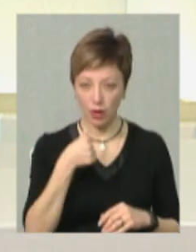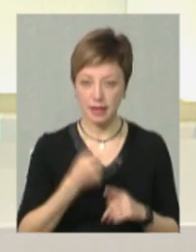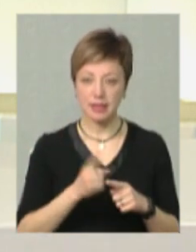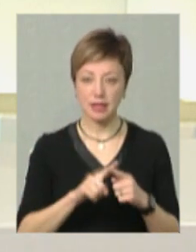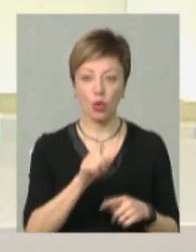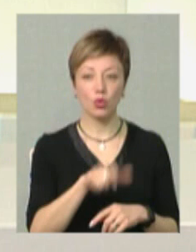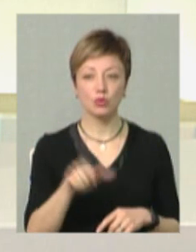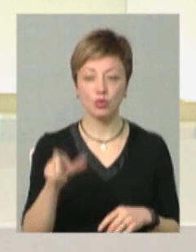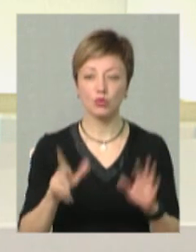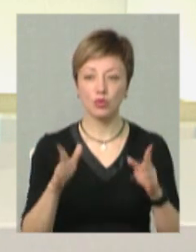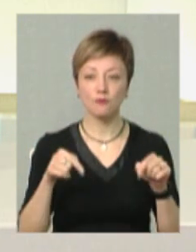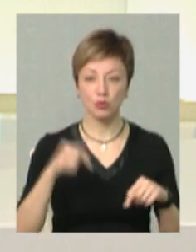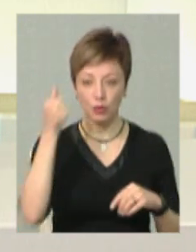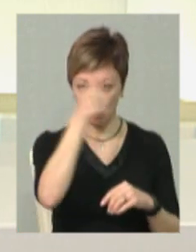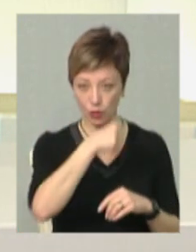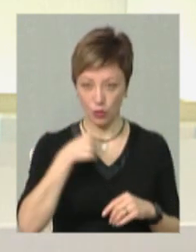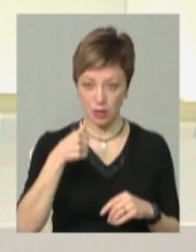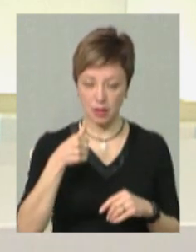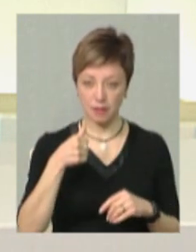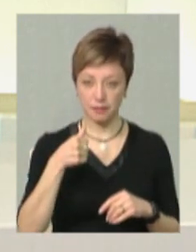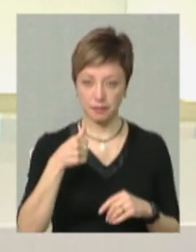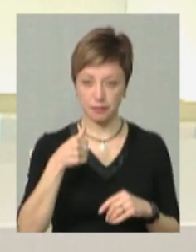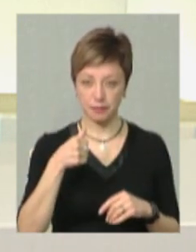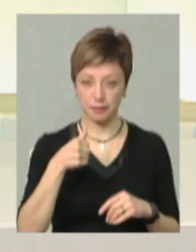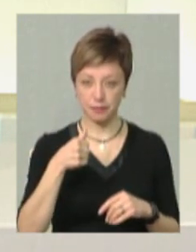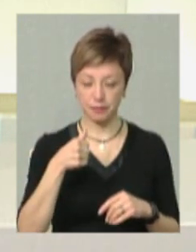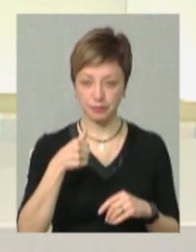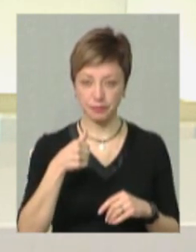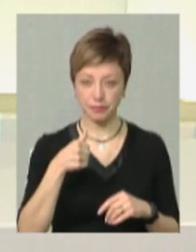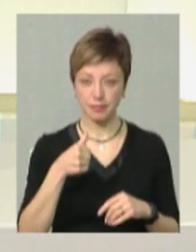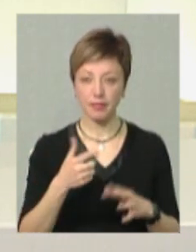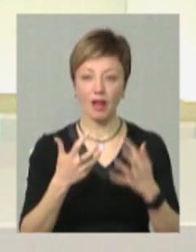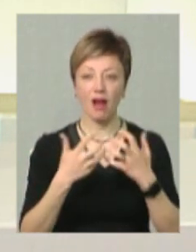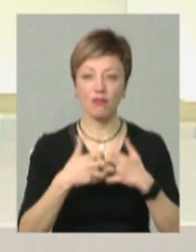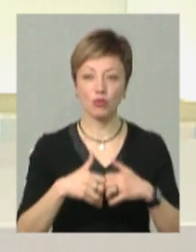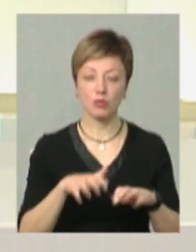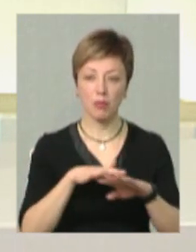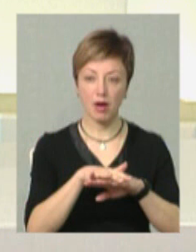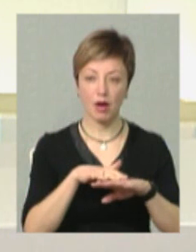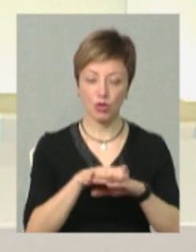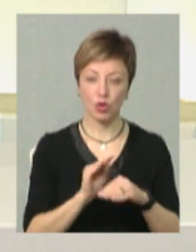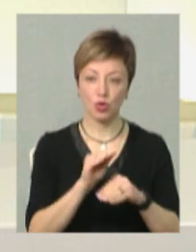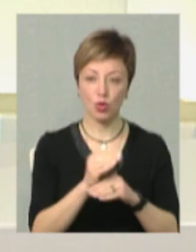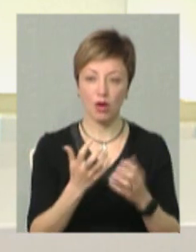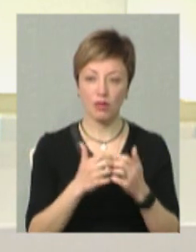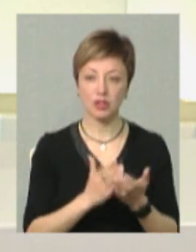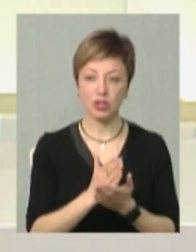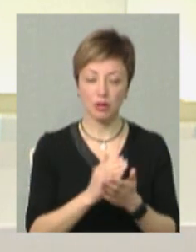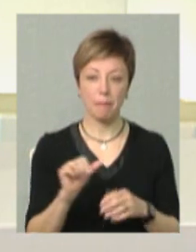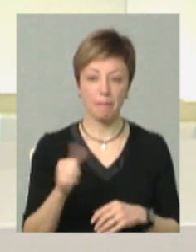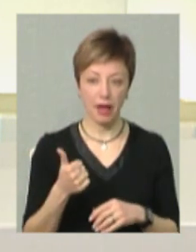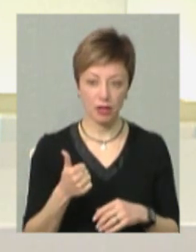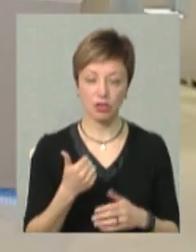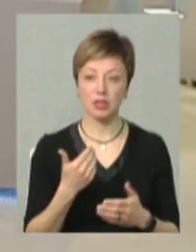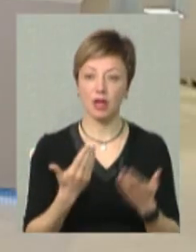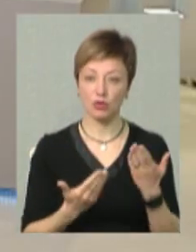оці особи, які будуть вже в цьому році проходити автоматичний перерахунок з дорахування стажу, то перший такий перерахунок,